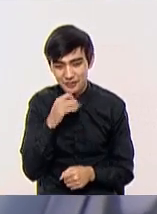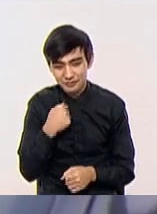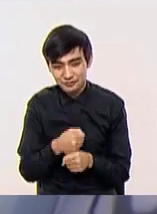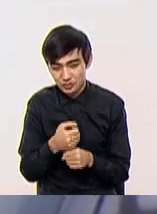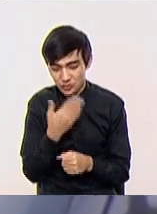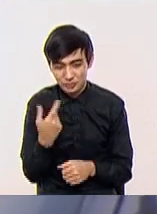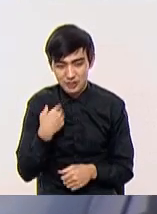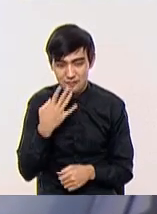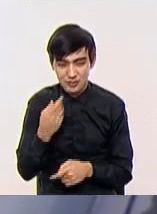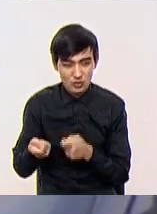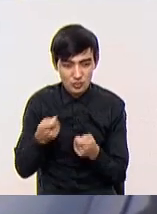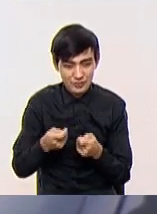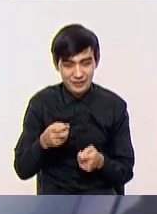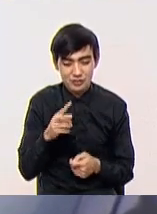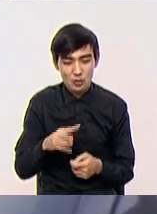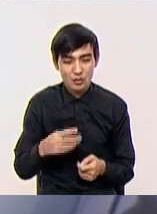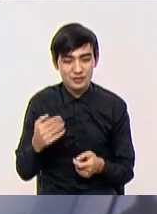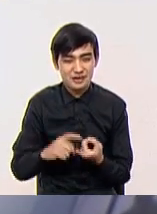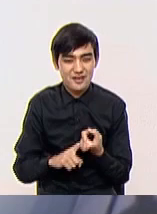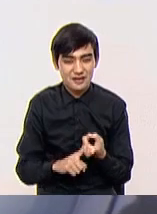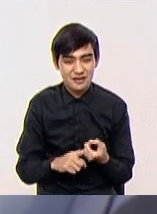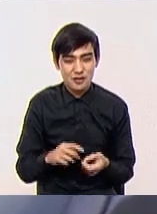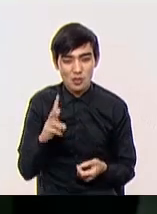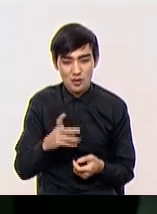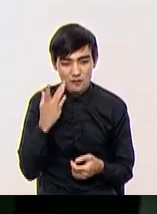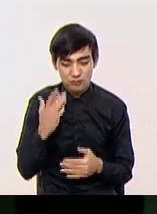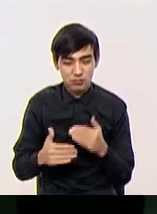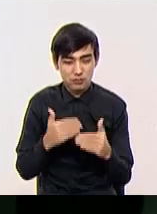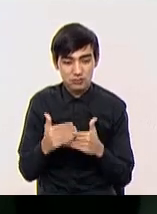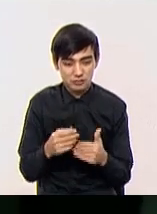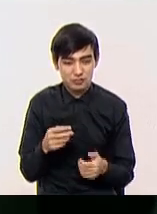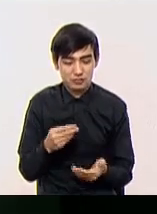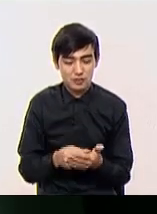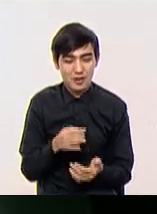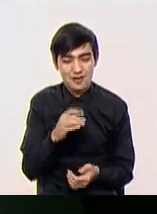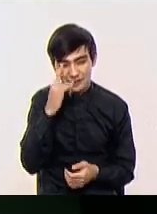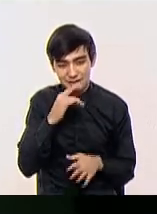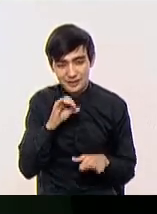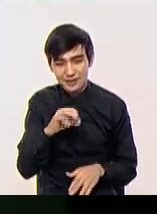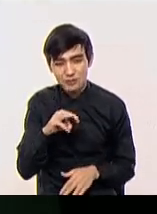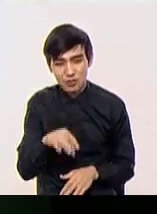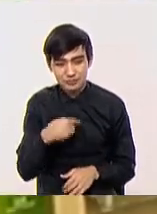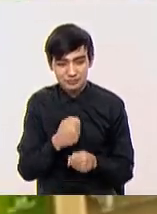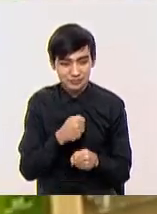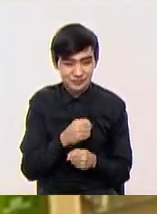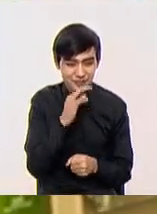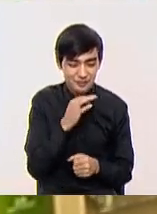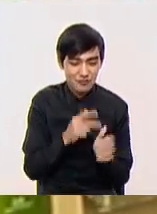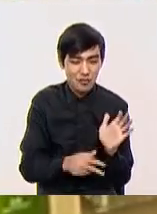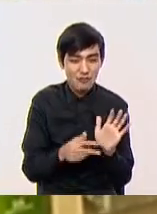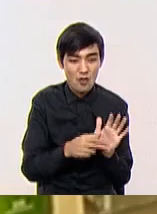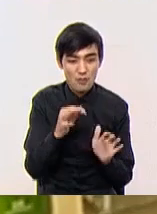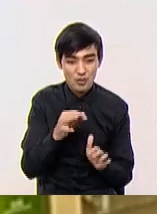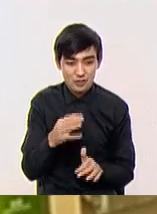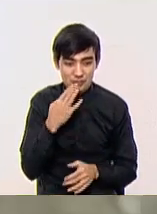бәрі шетелден келеді. Долларға байланысты. Доллар күннен күнге өсіп жатыр. Иә, Қазақстан импортқа тәуелді. Еліміздегі дәрілердің